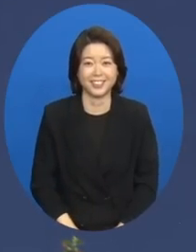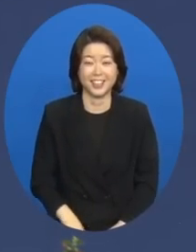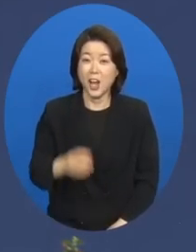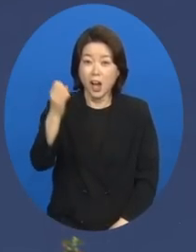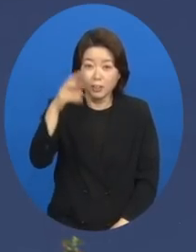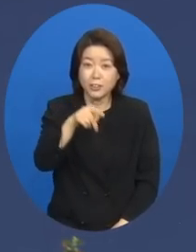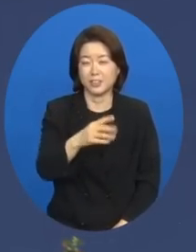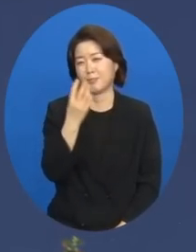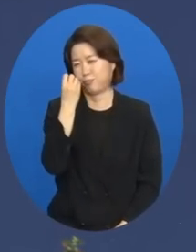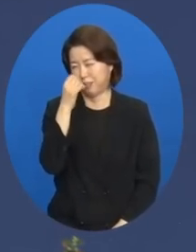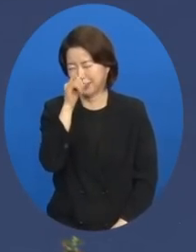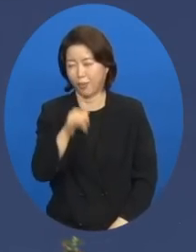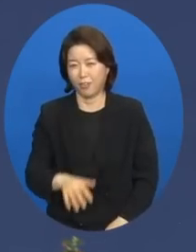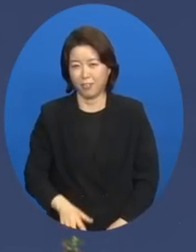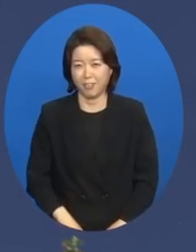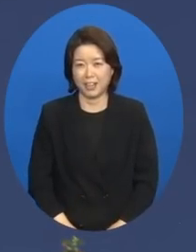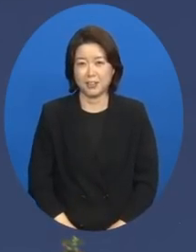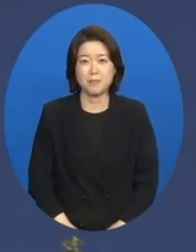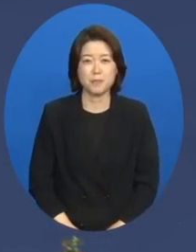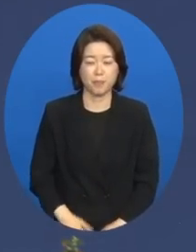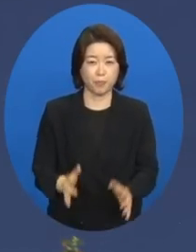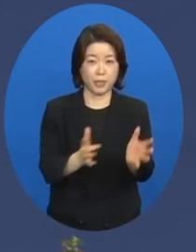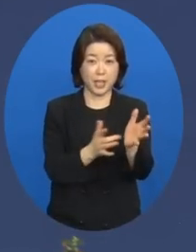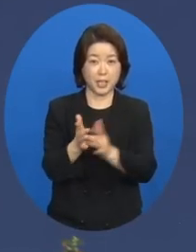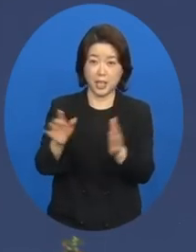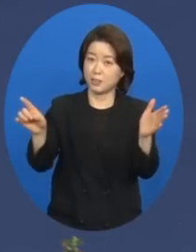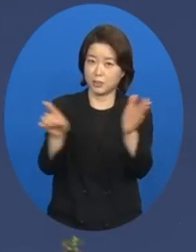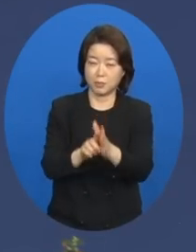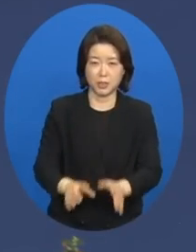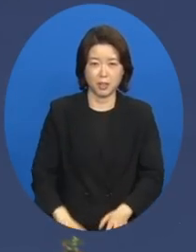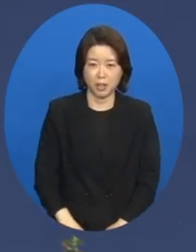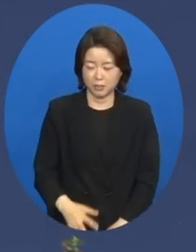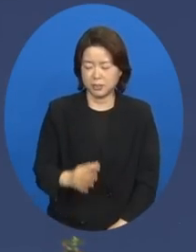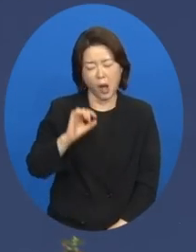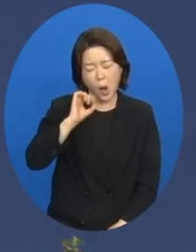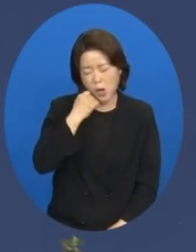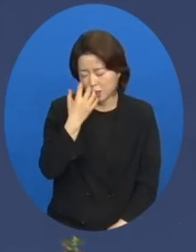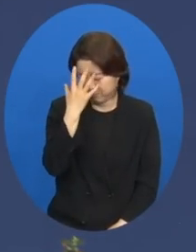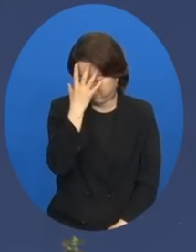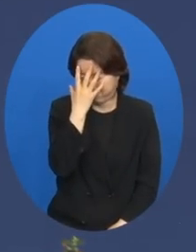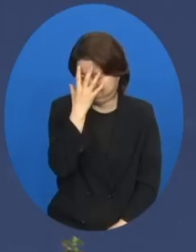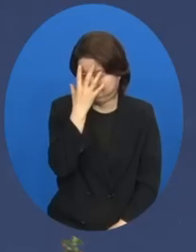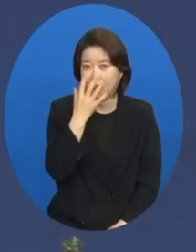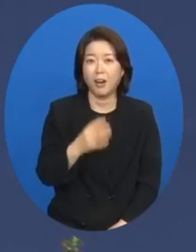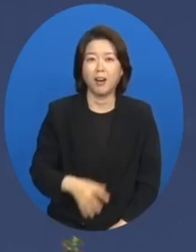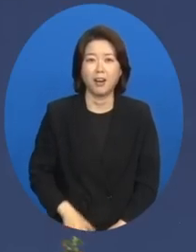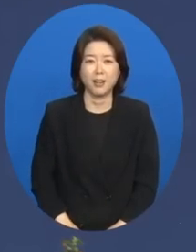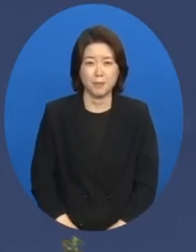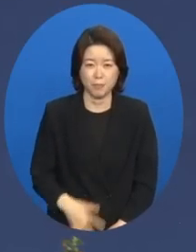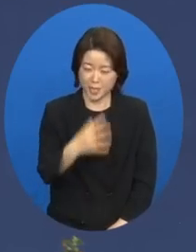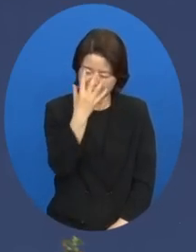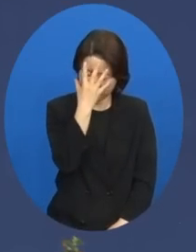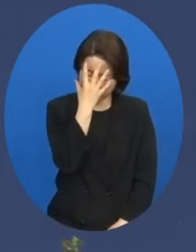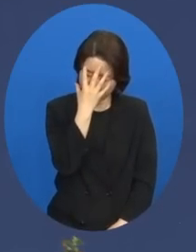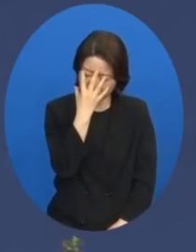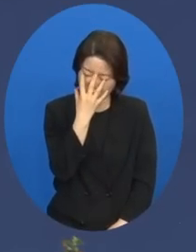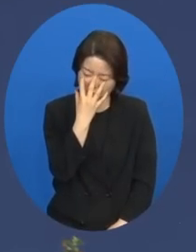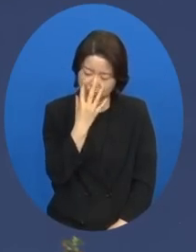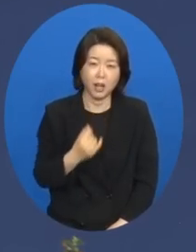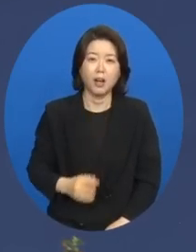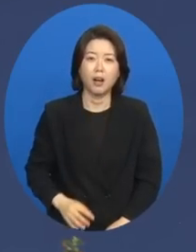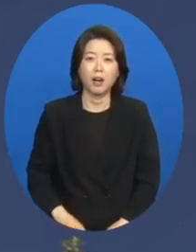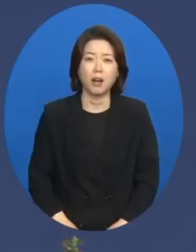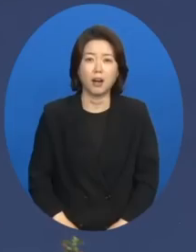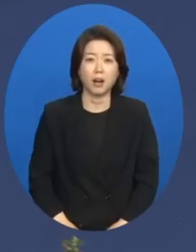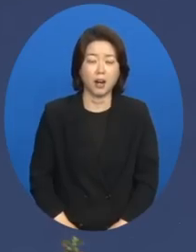그리고 이상하게 그런 거 있잖아요. 예수 믿는 건 어려워요. 이렇게 해서 표정이 흘러내린 사람. 안